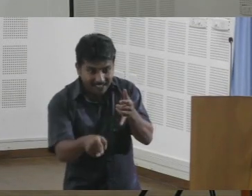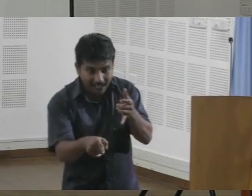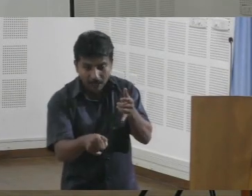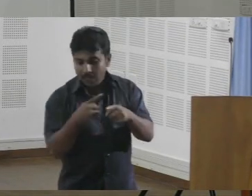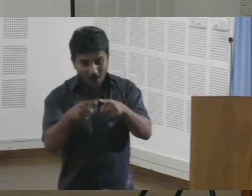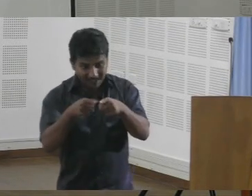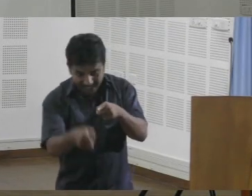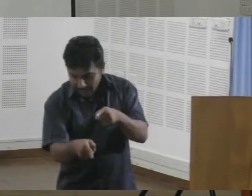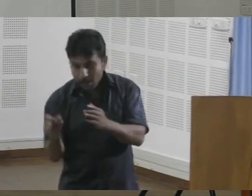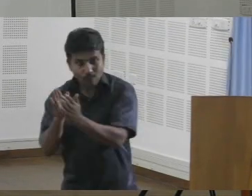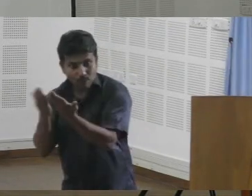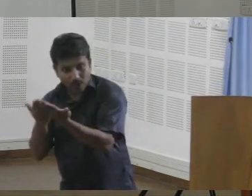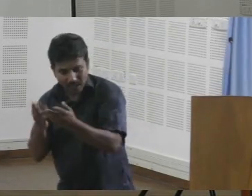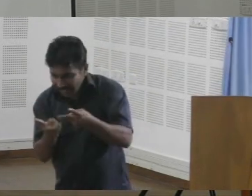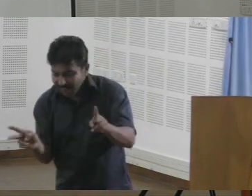തന്നെ വോയിസും ഉണ്ട്.